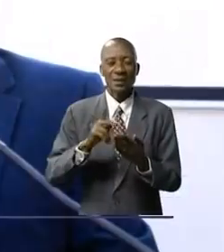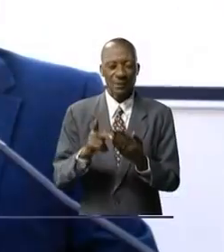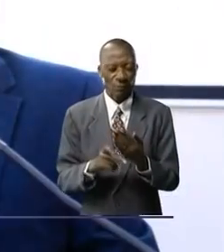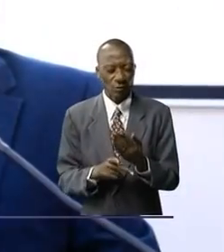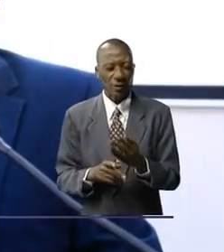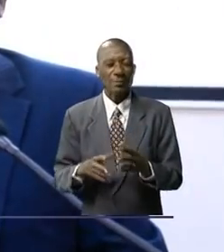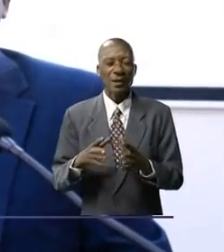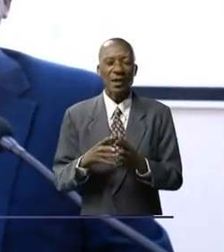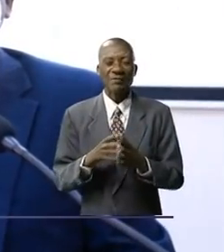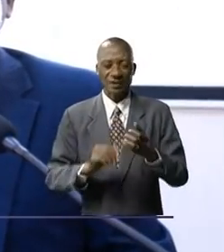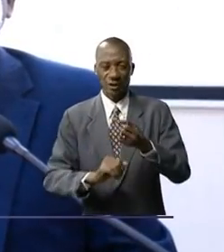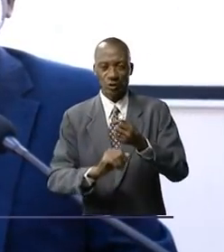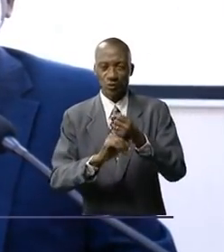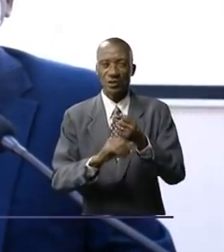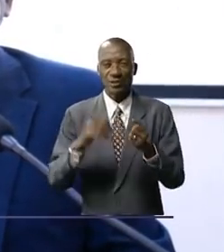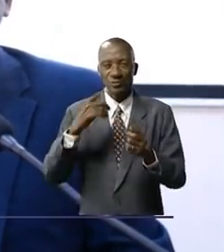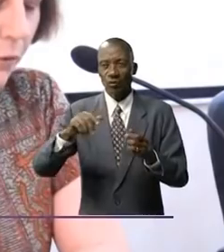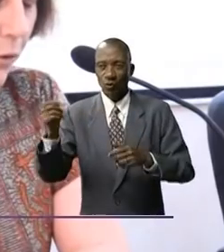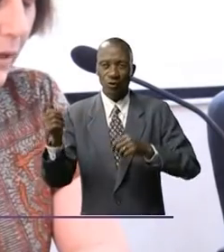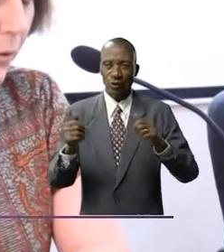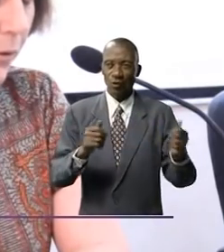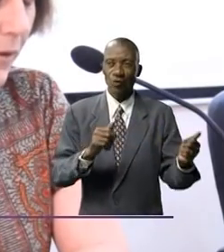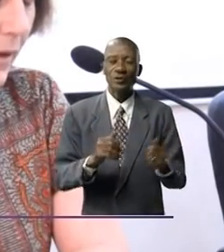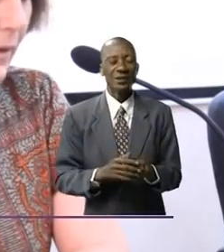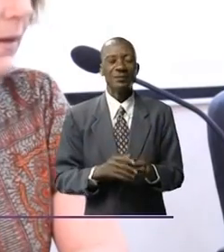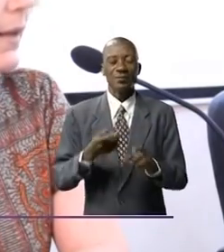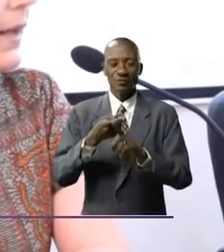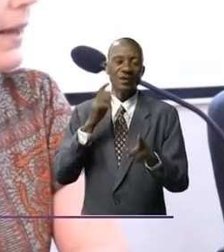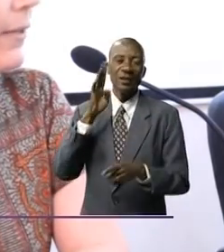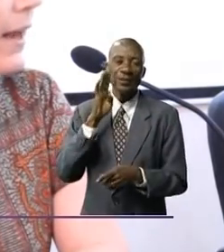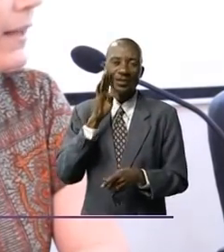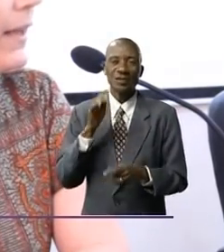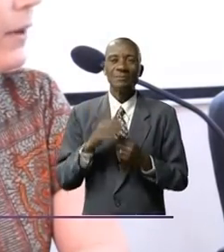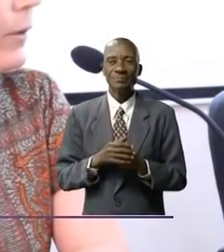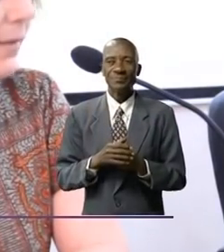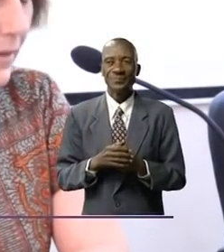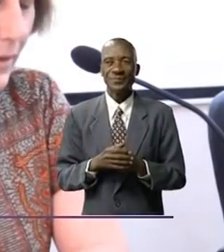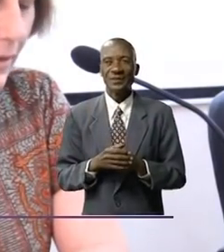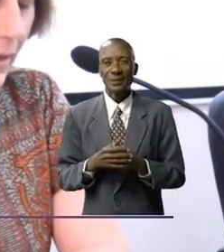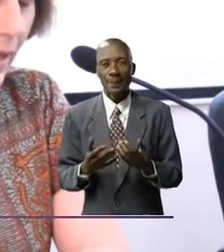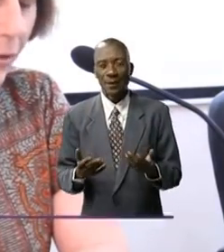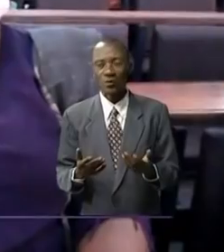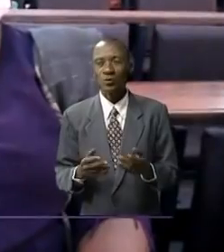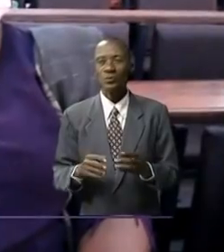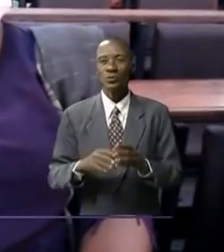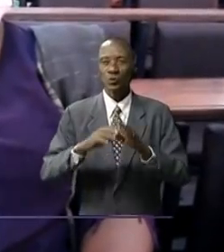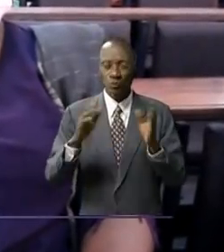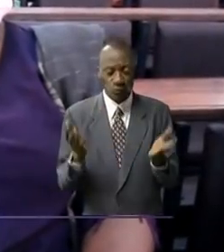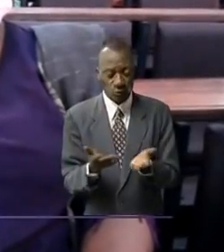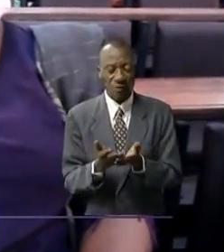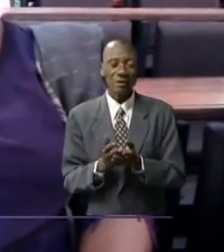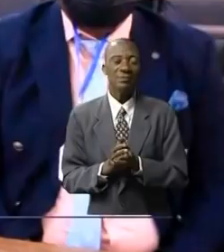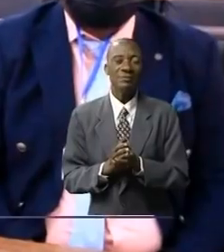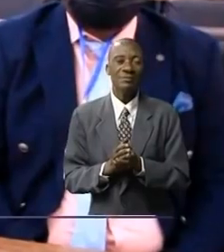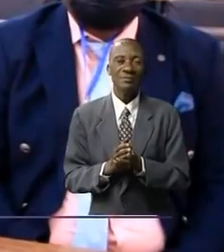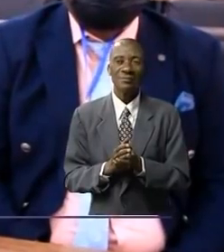de l'Institut de médecine tropicale d'Anvers de Belgique. Cette première édition se tient dans le cadre du projet conjoint qui